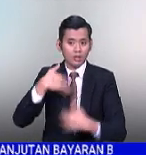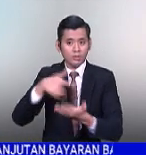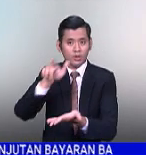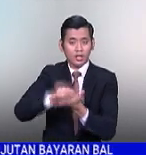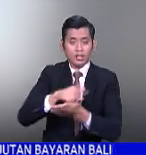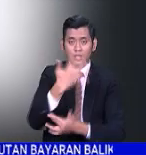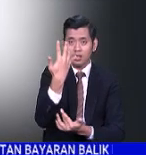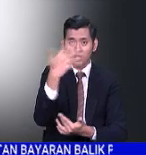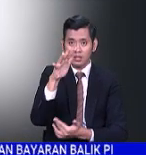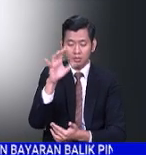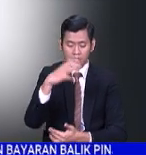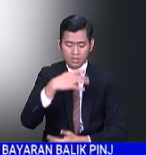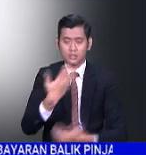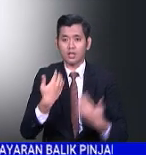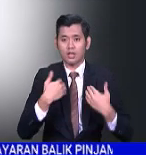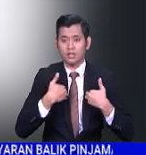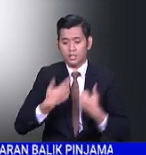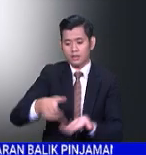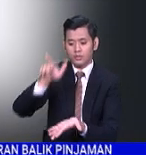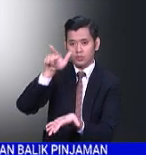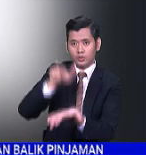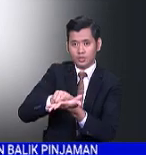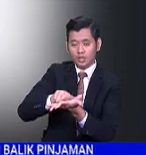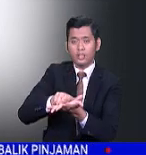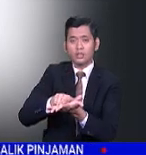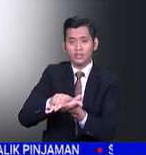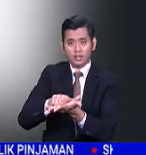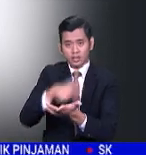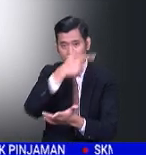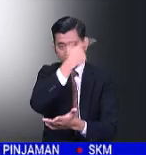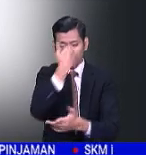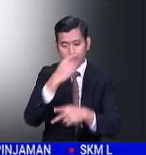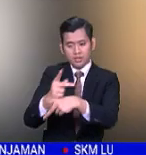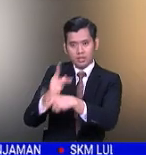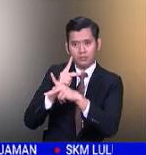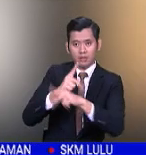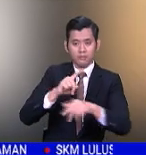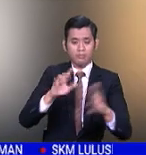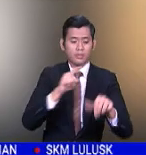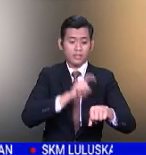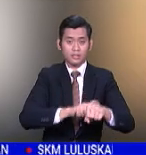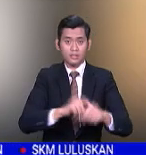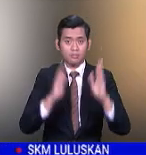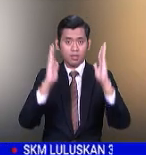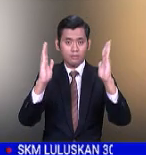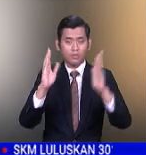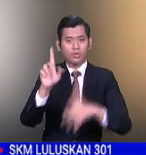15 aduan diterima berhubung kes terbabit hanya dalam tempoh sebulan.